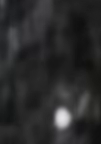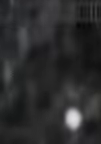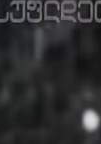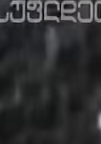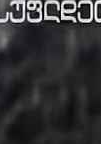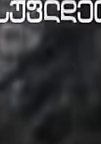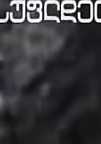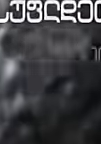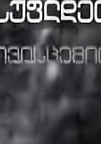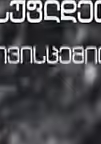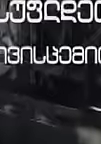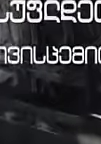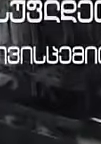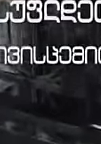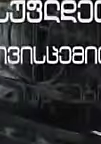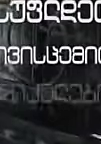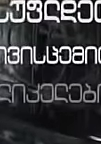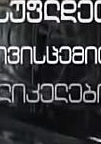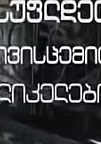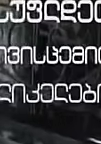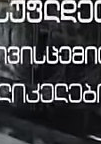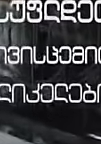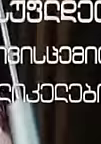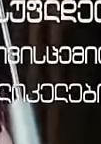მრავალფეროვნება სიცოცხლეში.